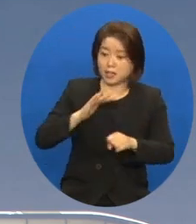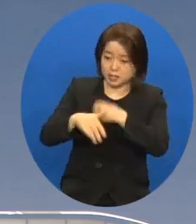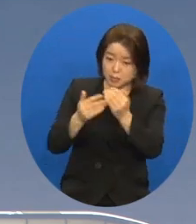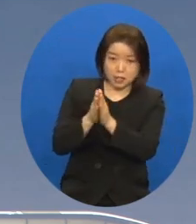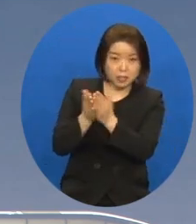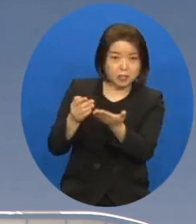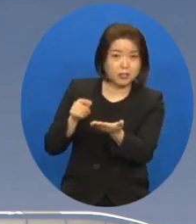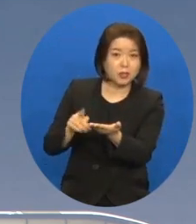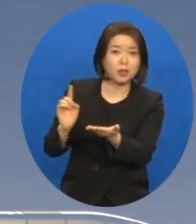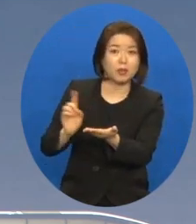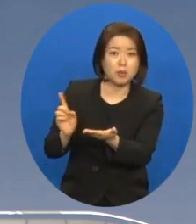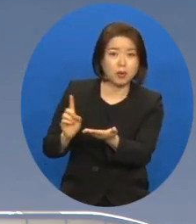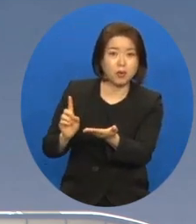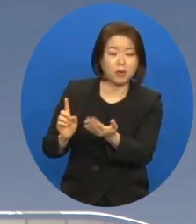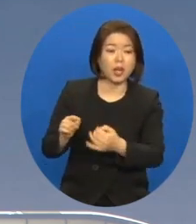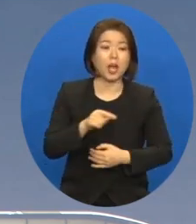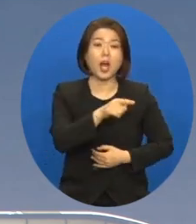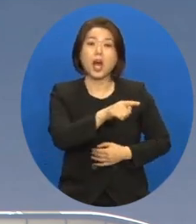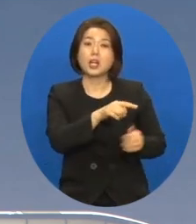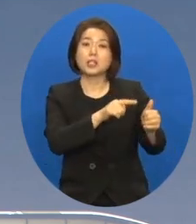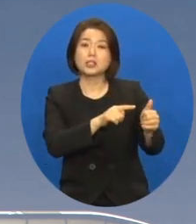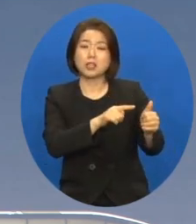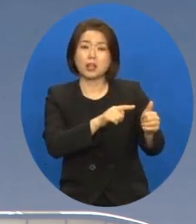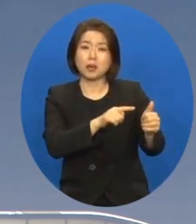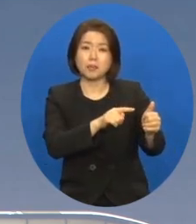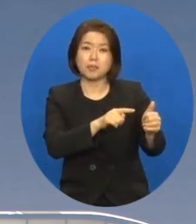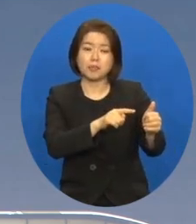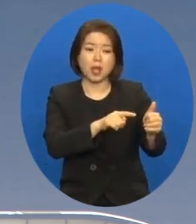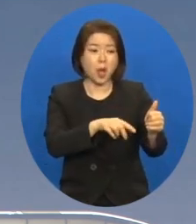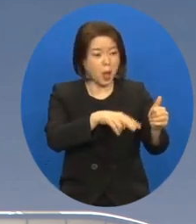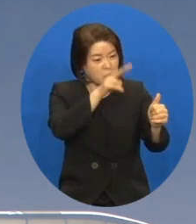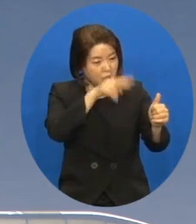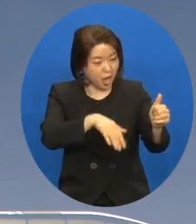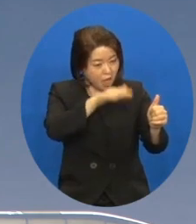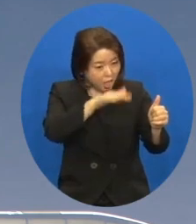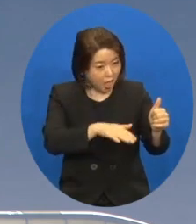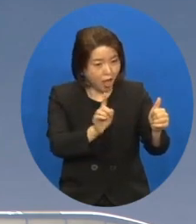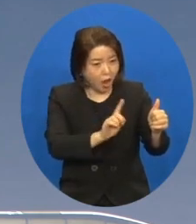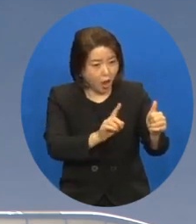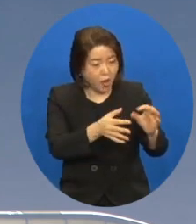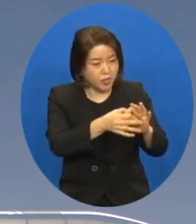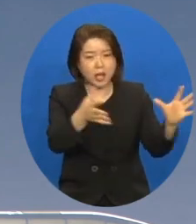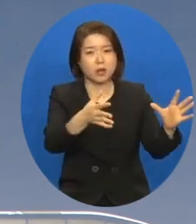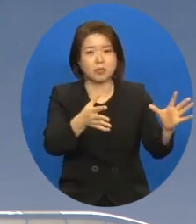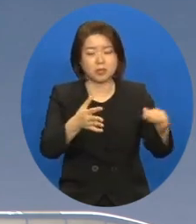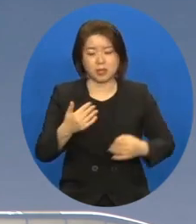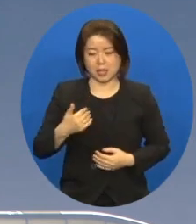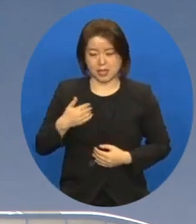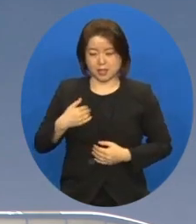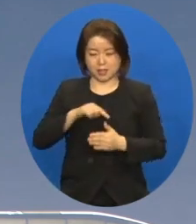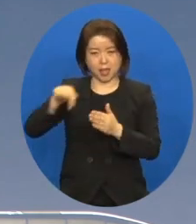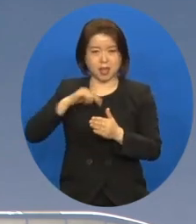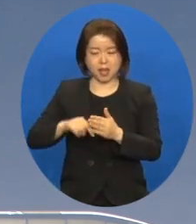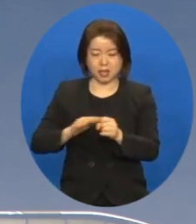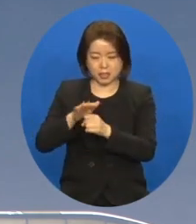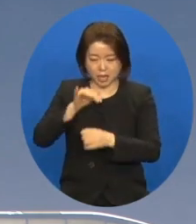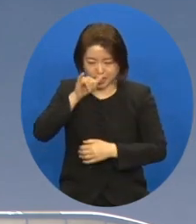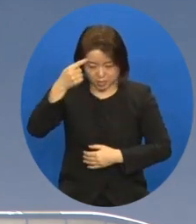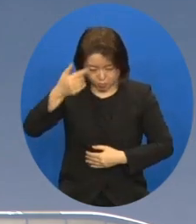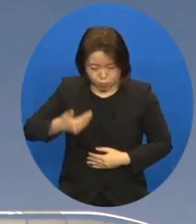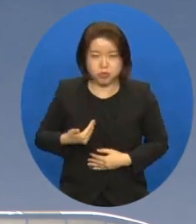말입니다. 그 사람이 어떤 사람인지를 묻지 않고 우리 안에 사랑이 있는지를 묻는